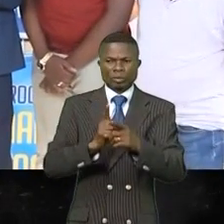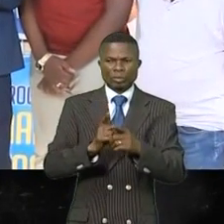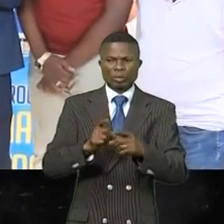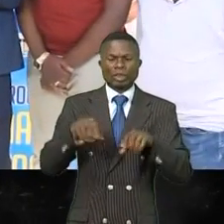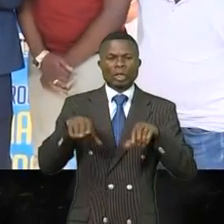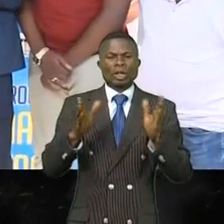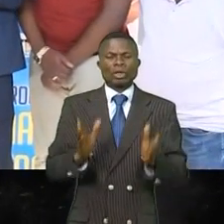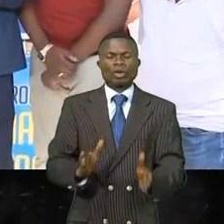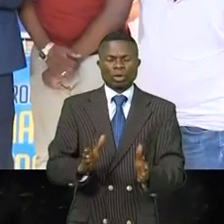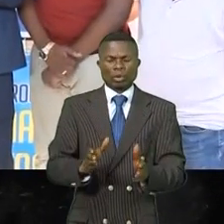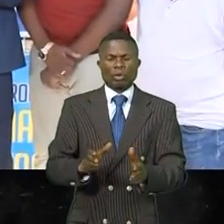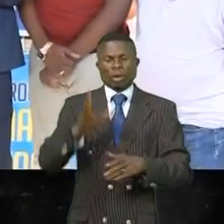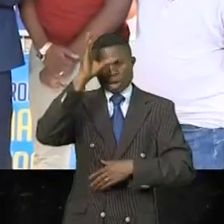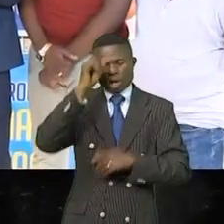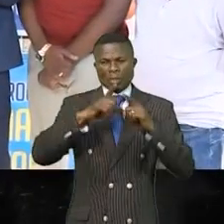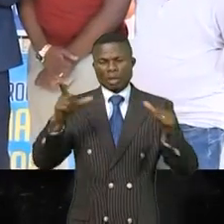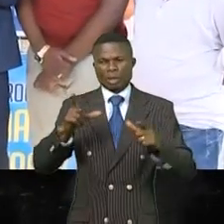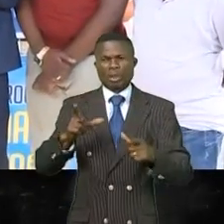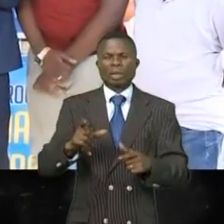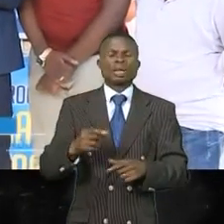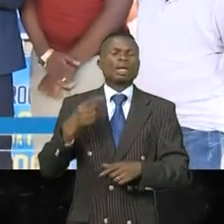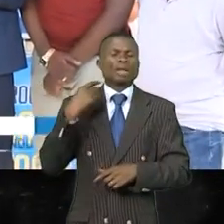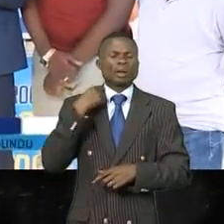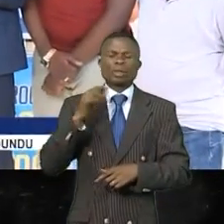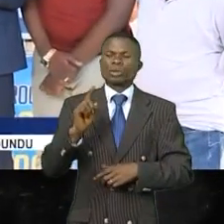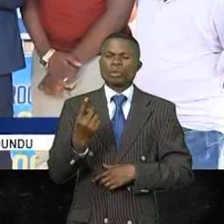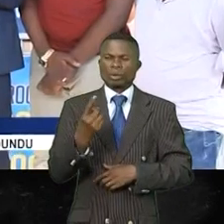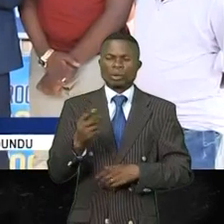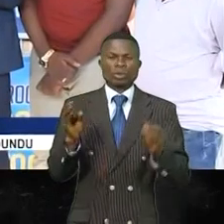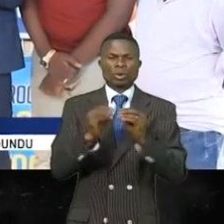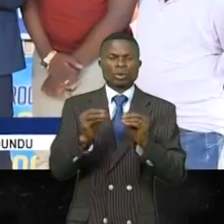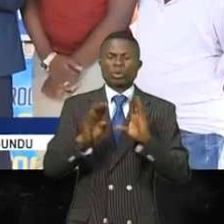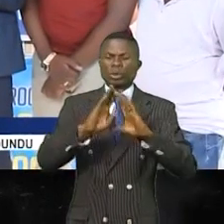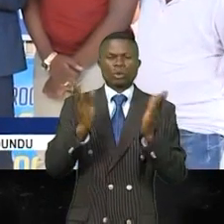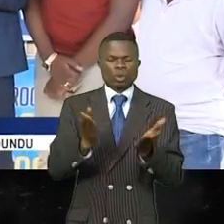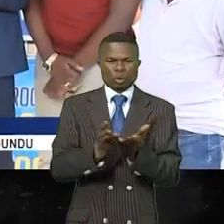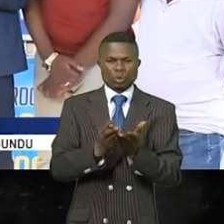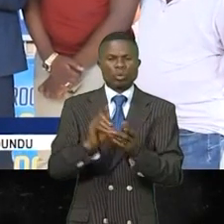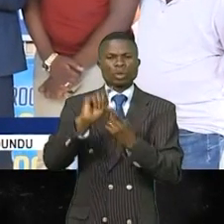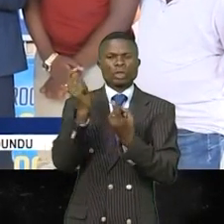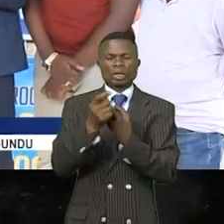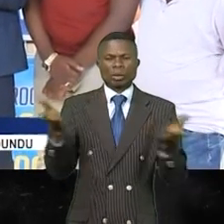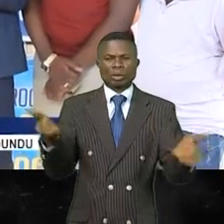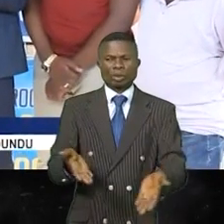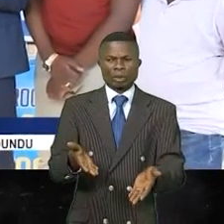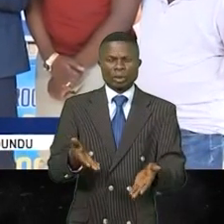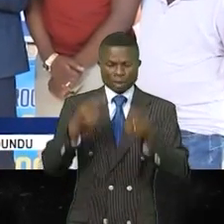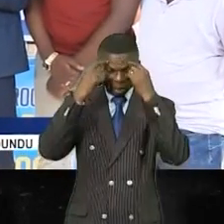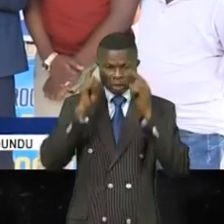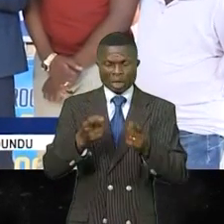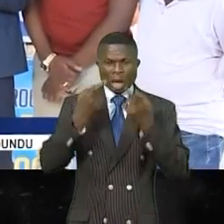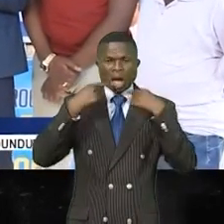en général et ceux du Kwilu en particulier, réunis toutes tendances confondues, tenant à informer